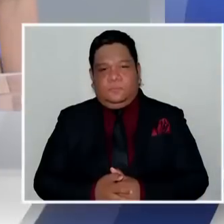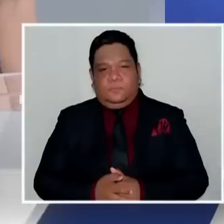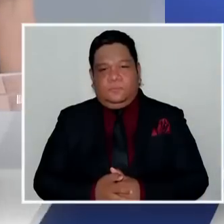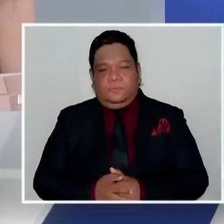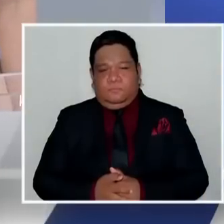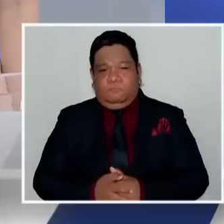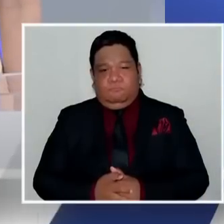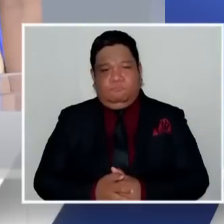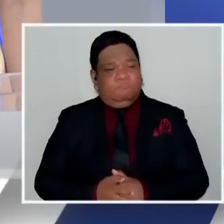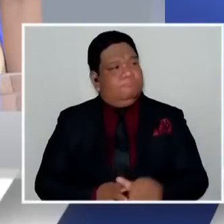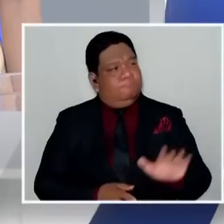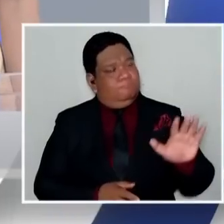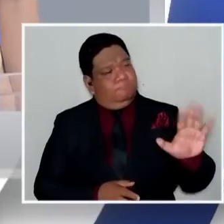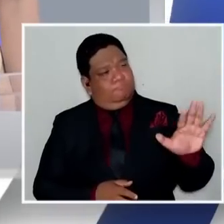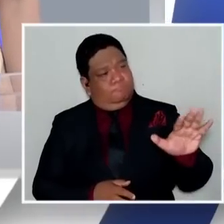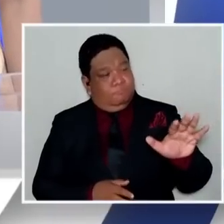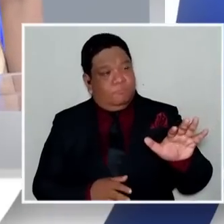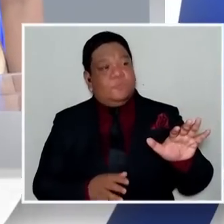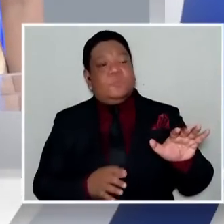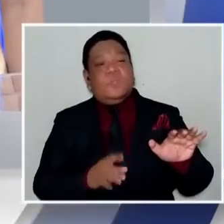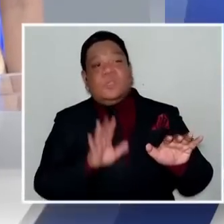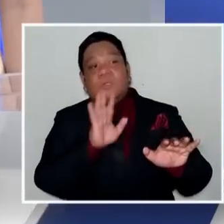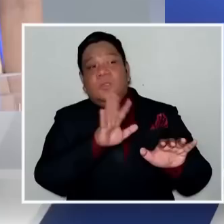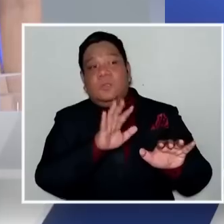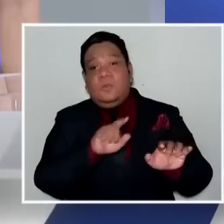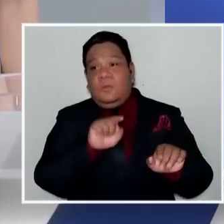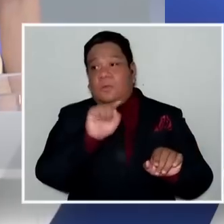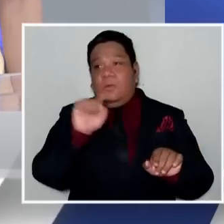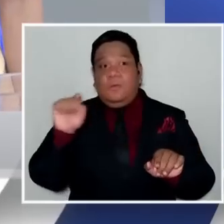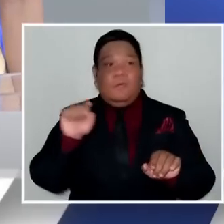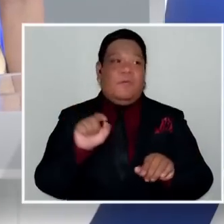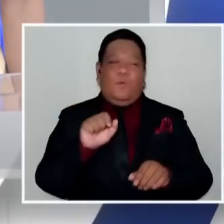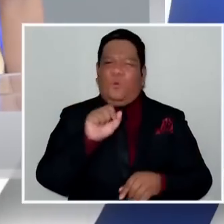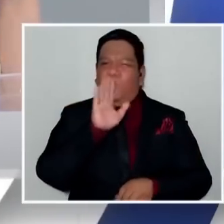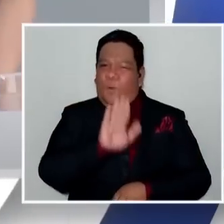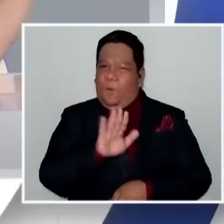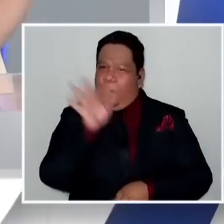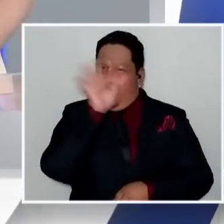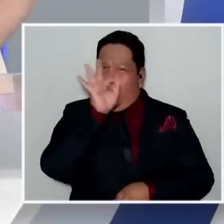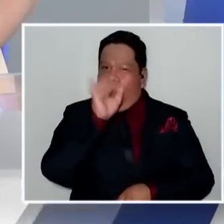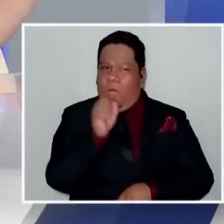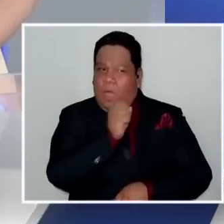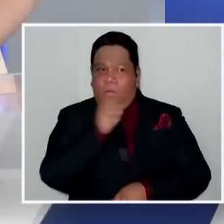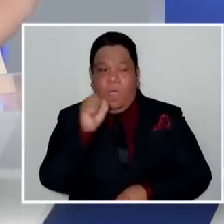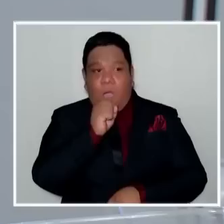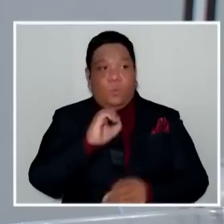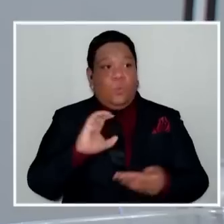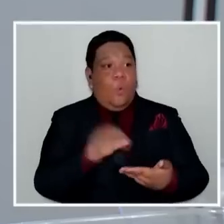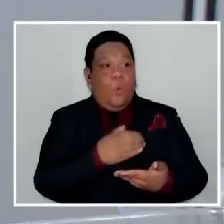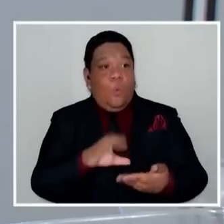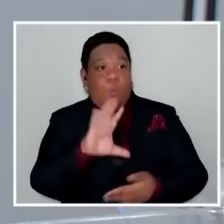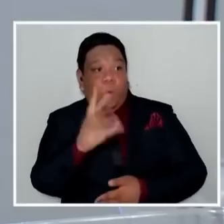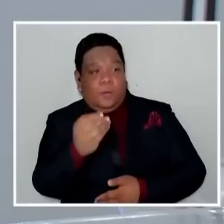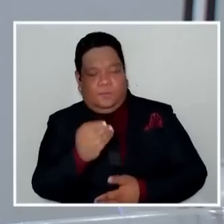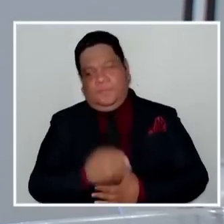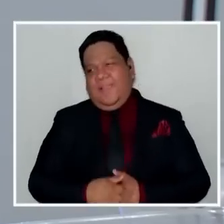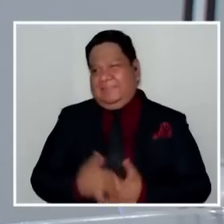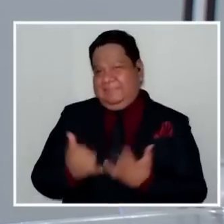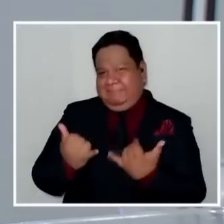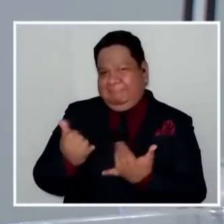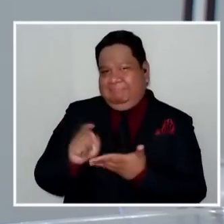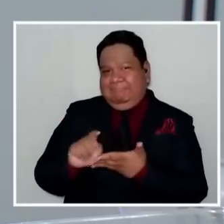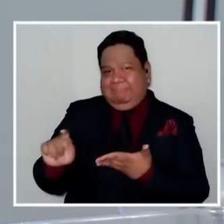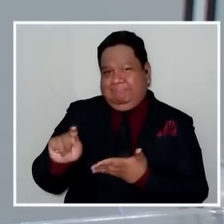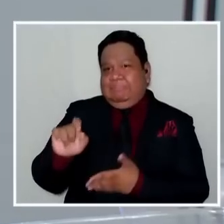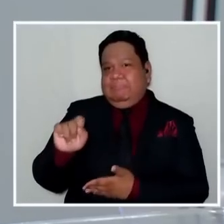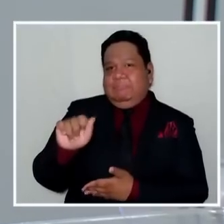Gretchen, kailan ang inaabang ang concert ng mga OPM icons? Ati B, ngayong weekend na ang concert ng The Four Kings and